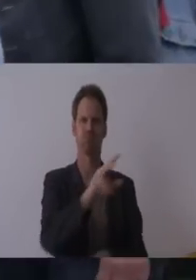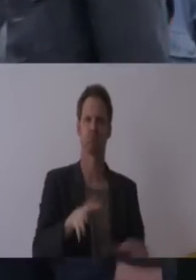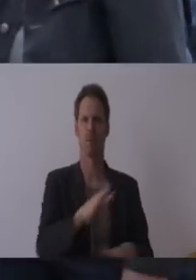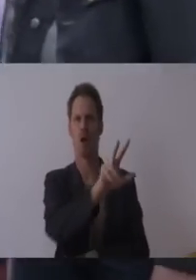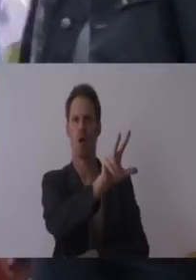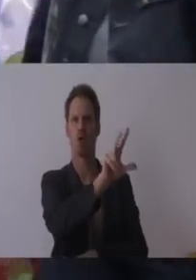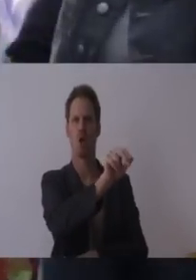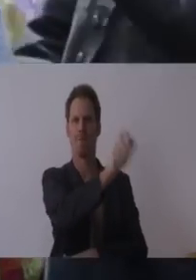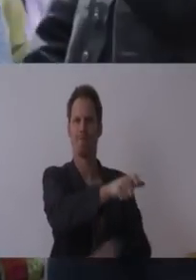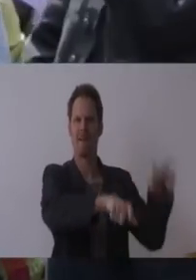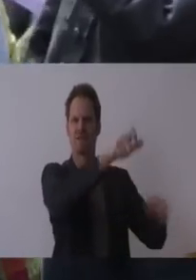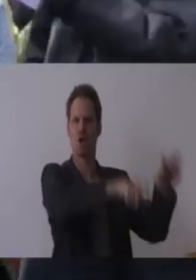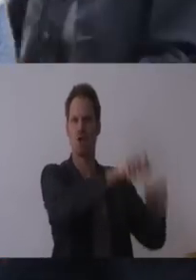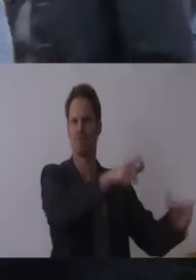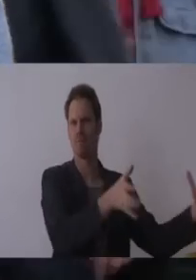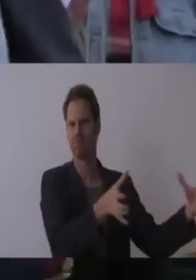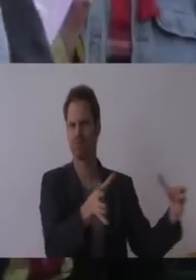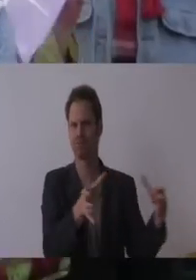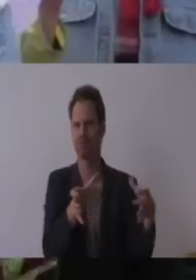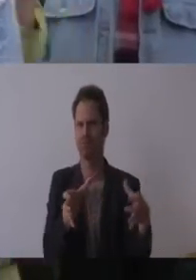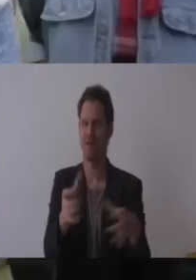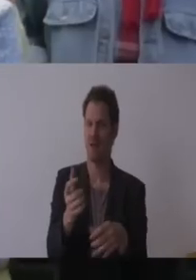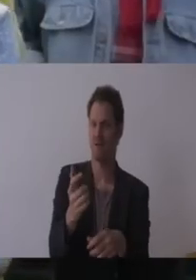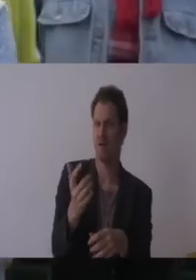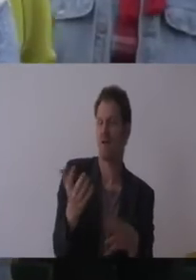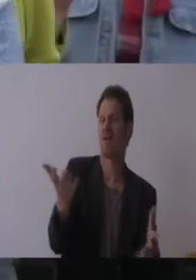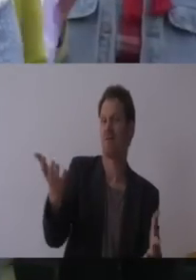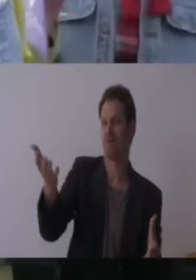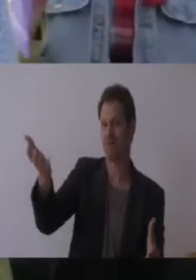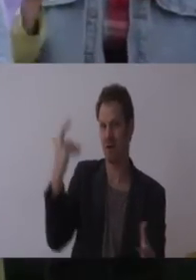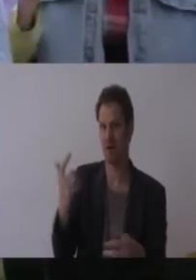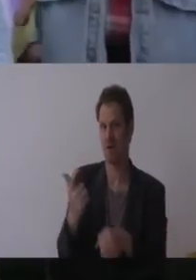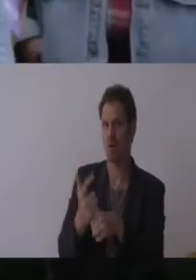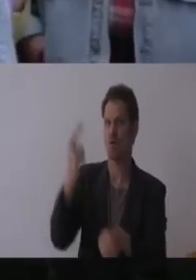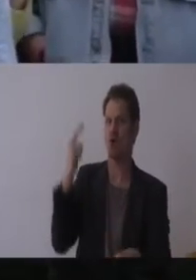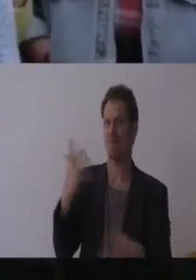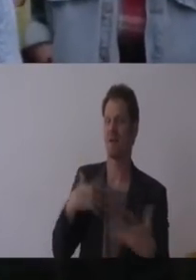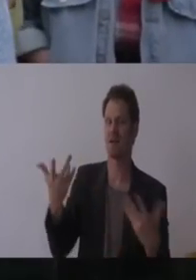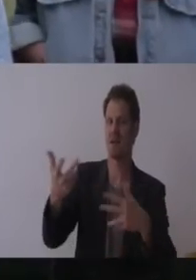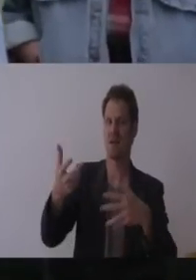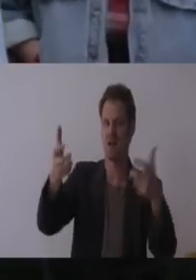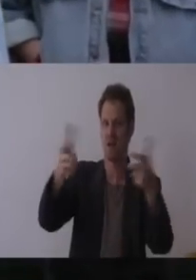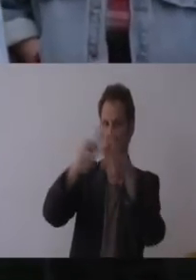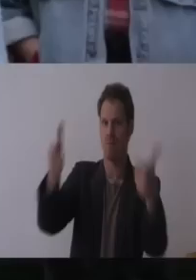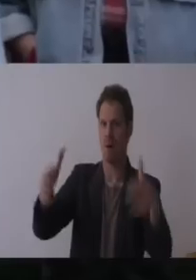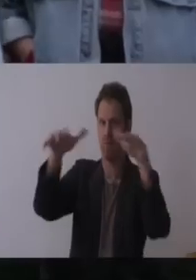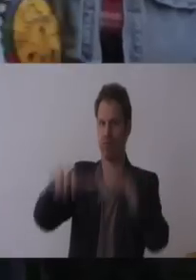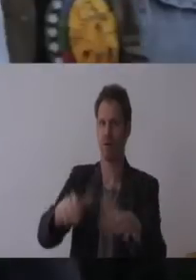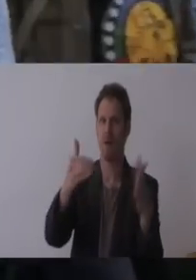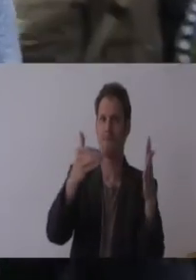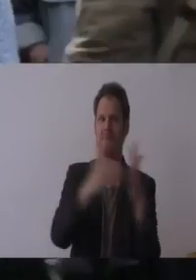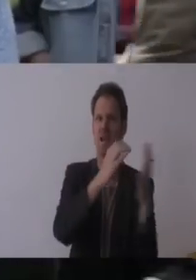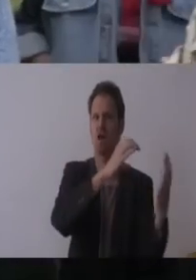de personnes. Parce qu'aujourd'hui, c'est l'anniversaire du Rana Plaza, ça fait 2 ans exactement que cet immeuble s'est effondré,